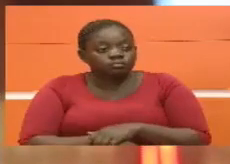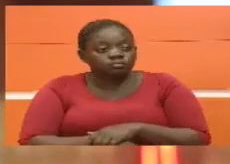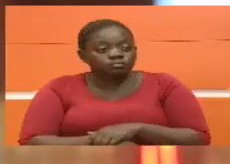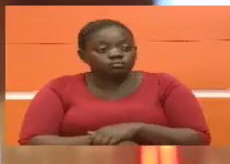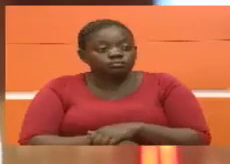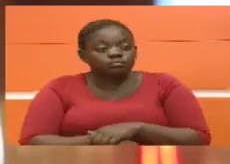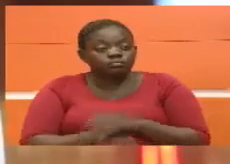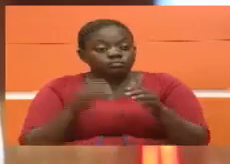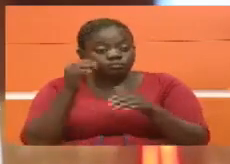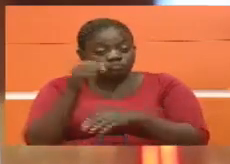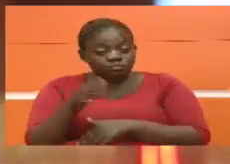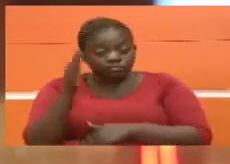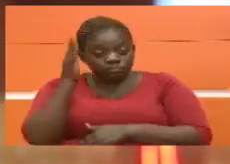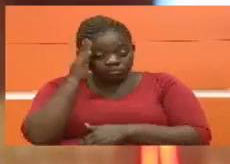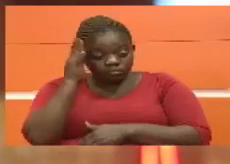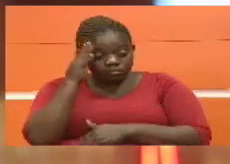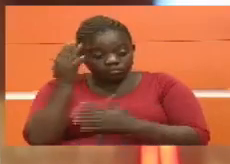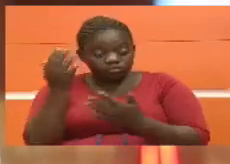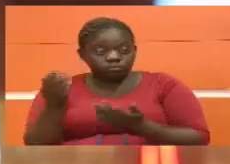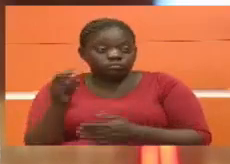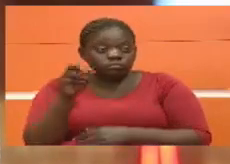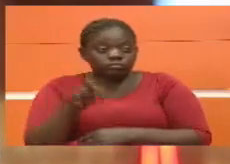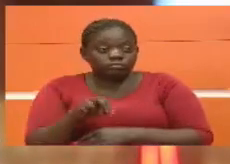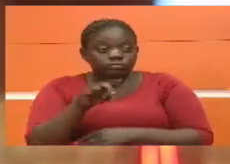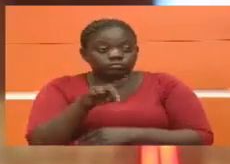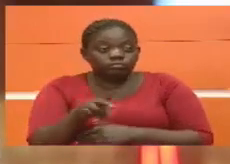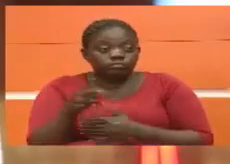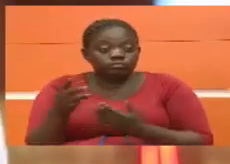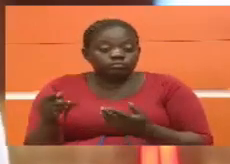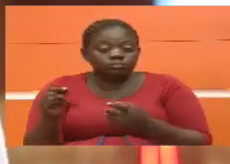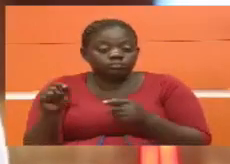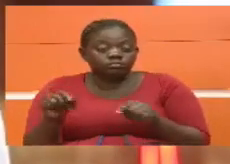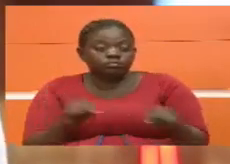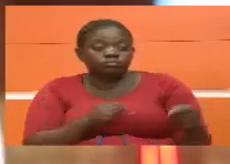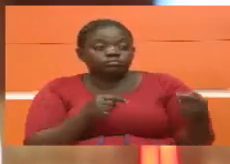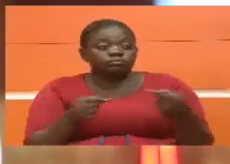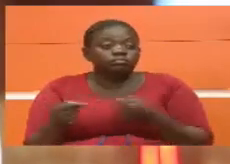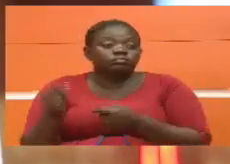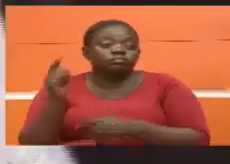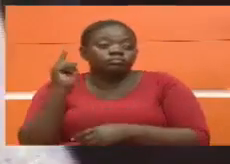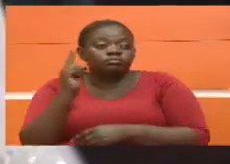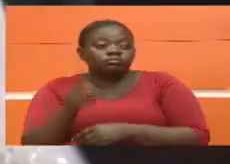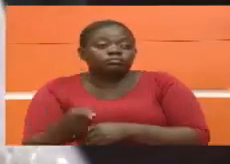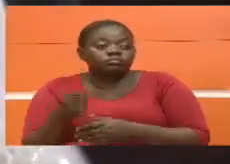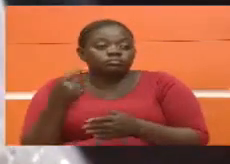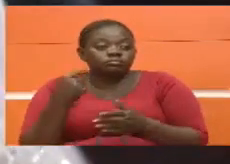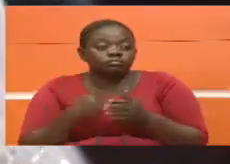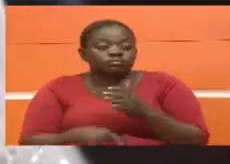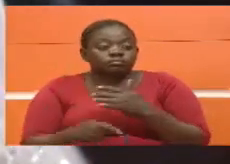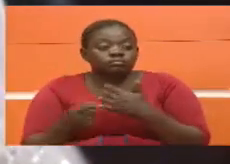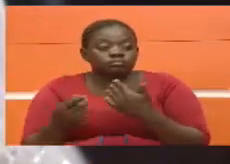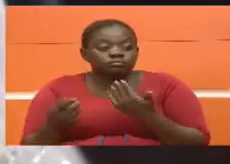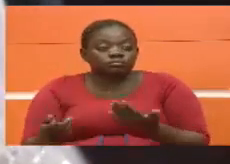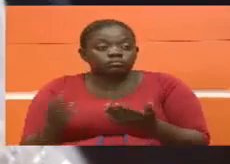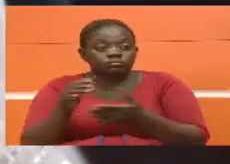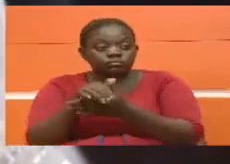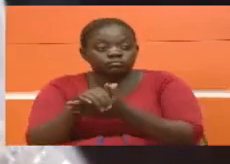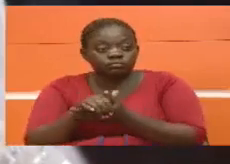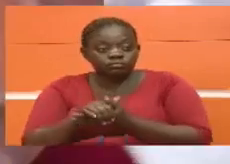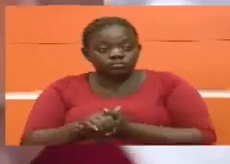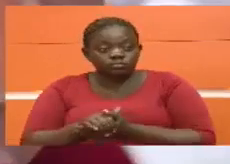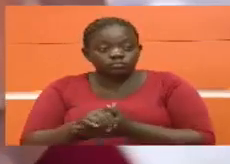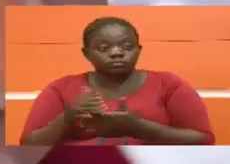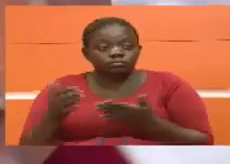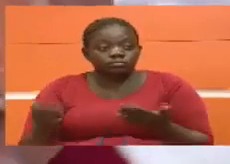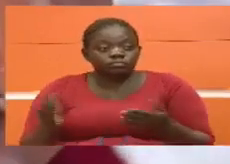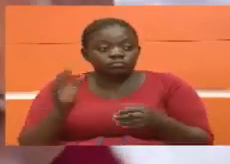tumanye tutambule nga tukubirira okutuukiriza ebyo. Okusinda ku walira abafumbo bagattiddwa